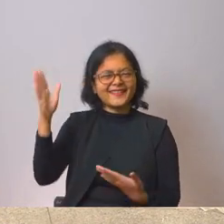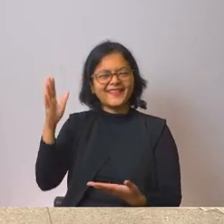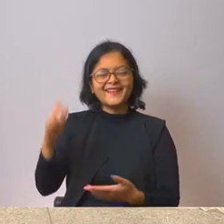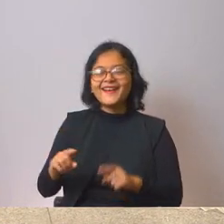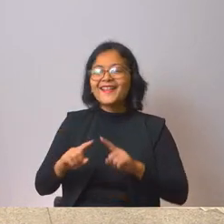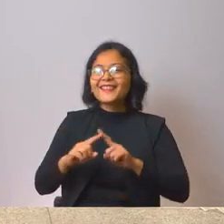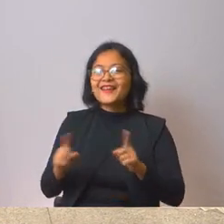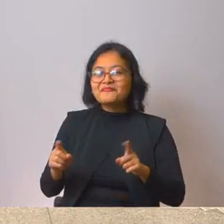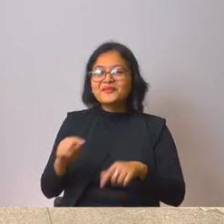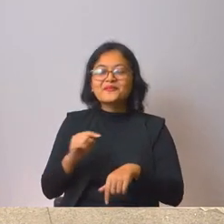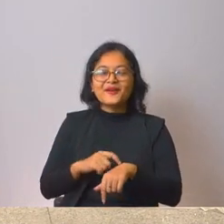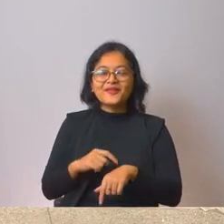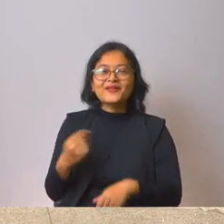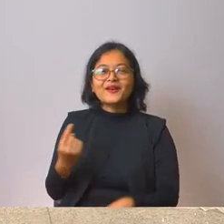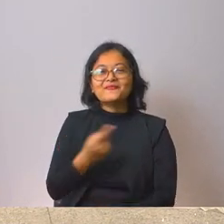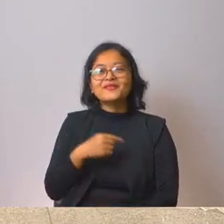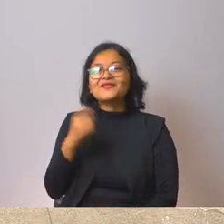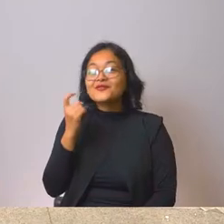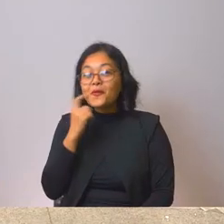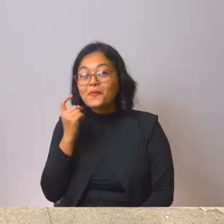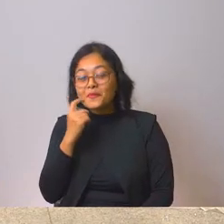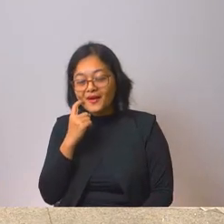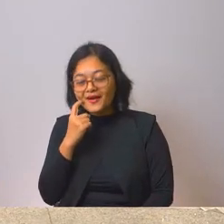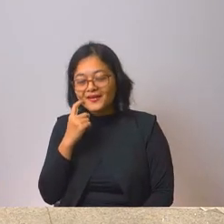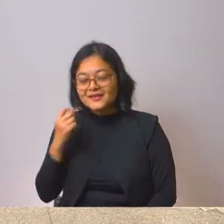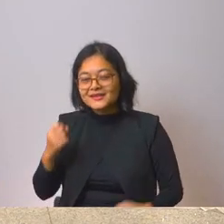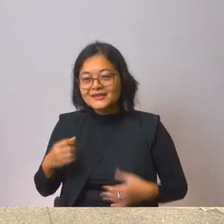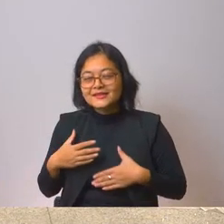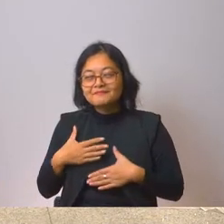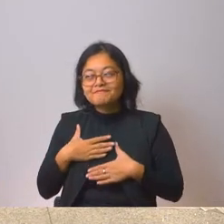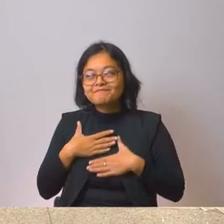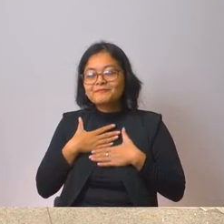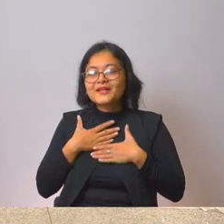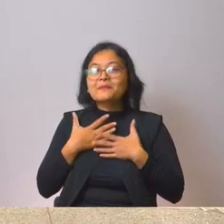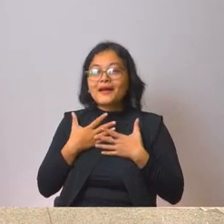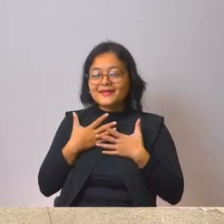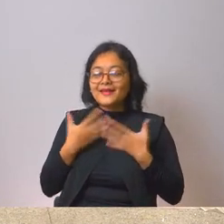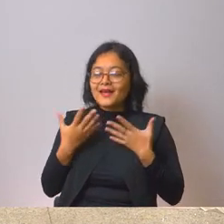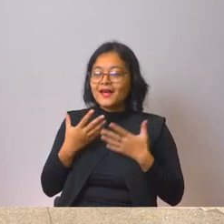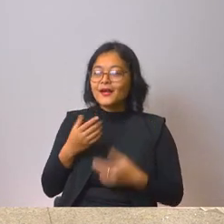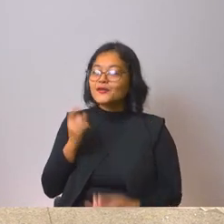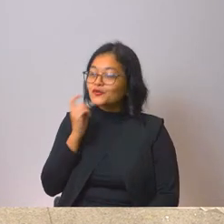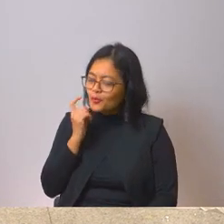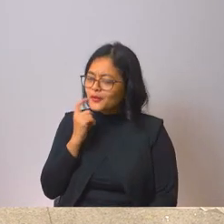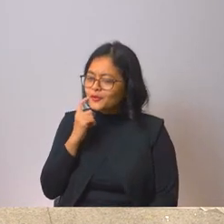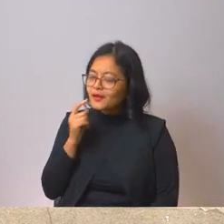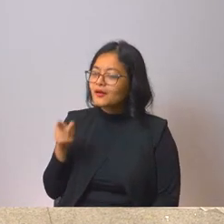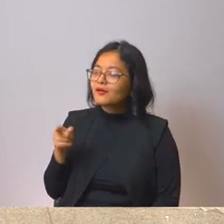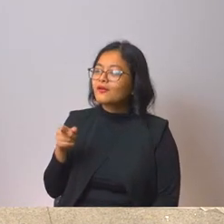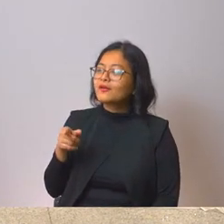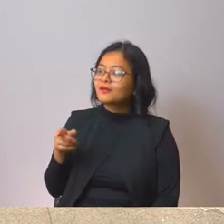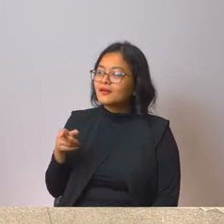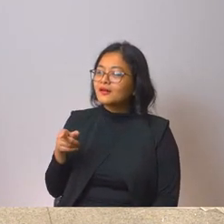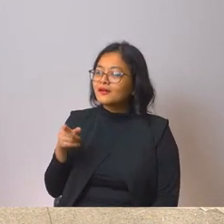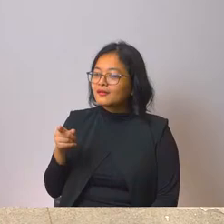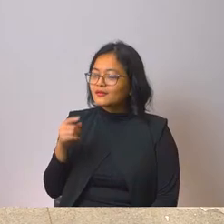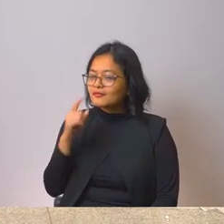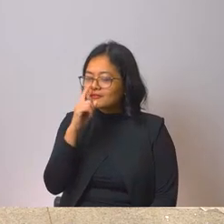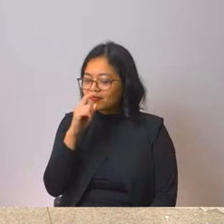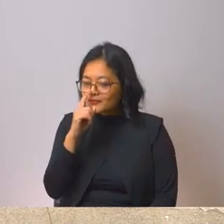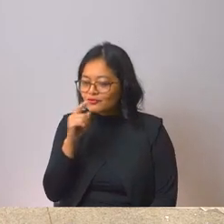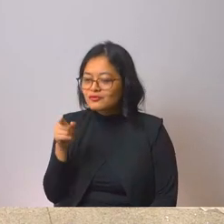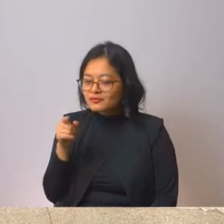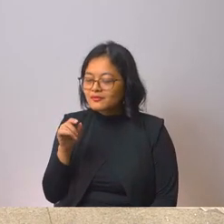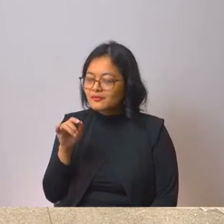menikmati apa yang ada, mencoba memahami kelucuan dari anak yang ngaco ini,